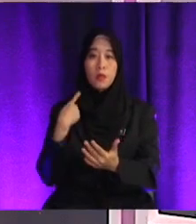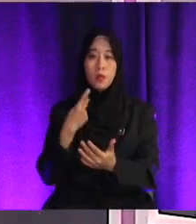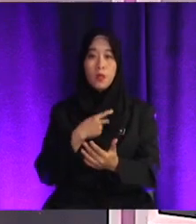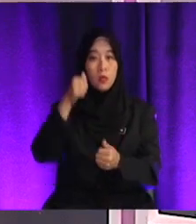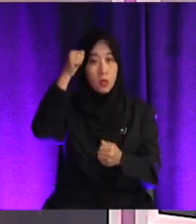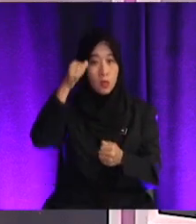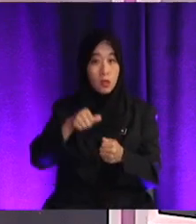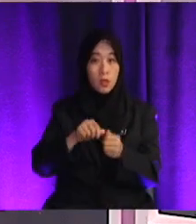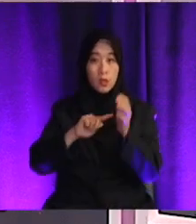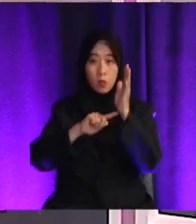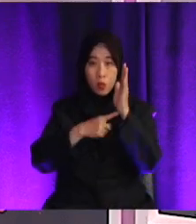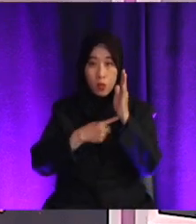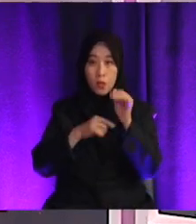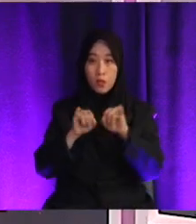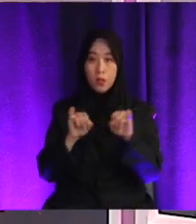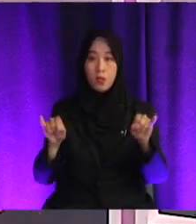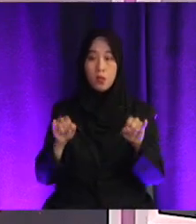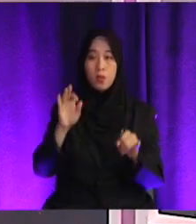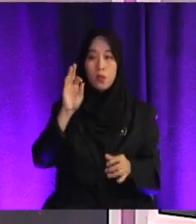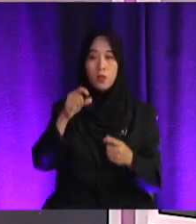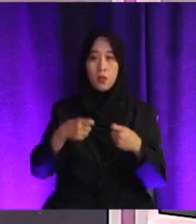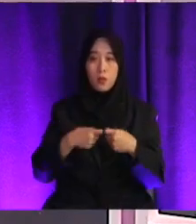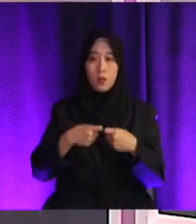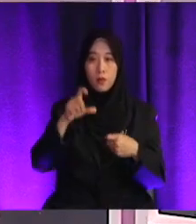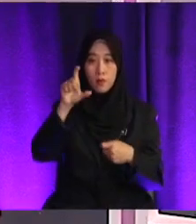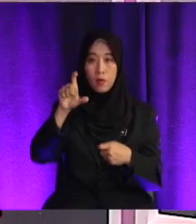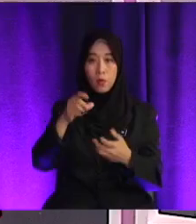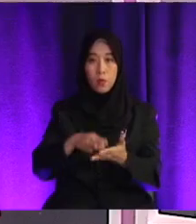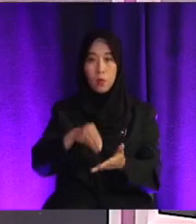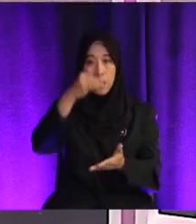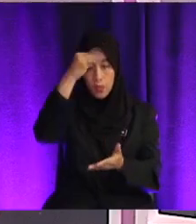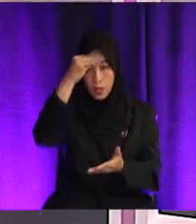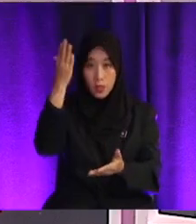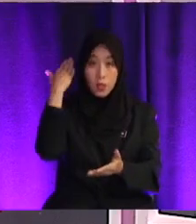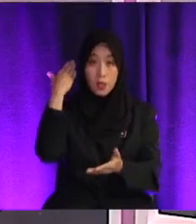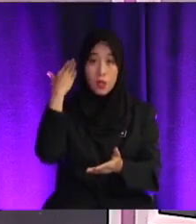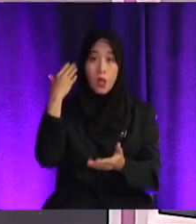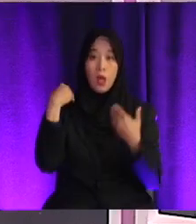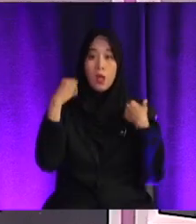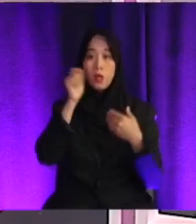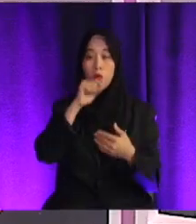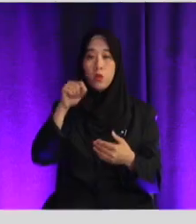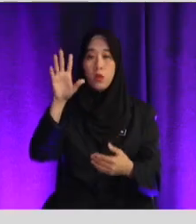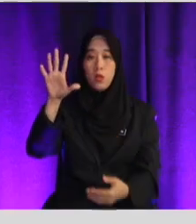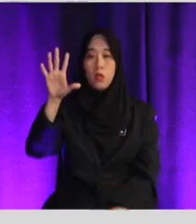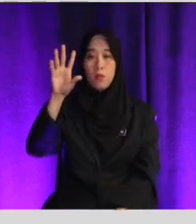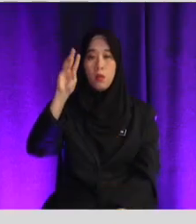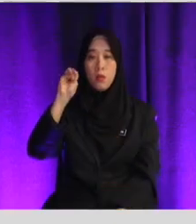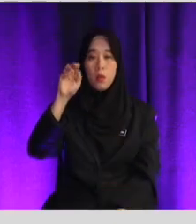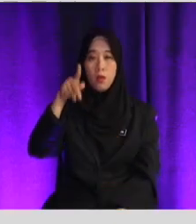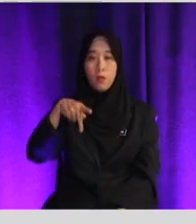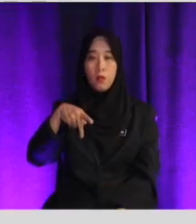ingat semula jenis fuse yang telah murid pelajari. Okey, kalau nampak dekat sini ada tulis 5 ampere,